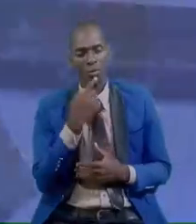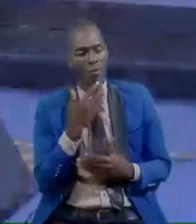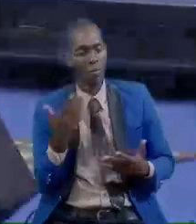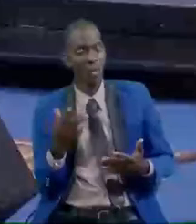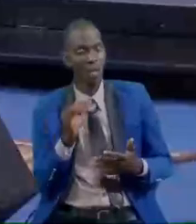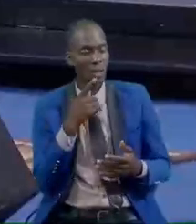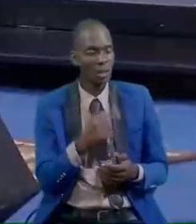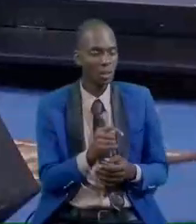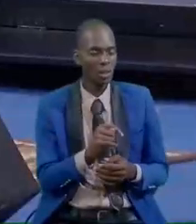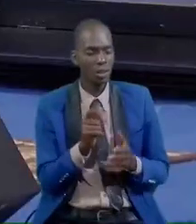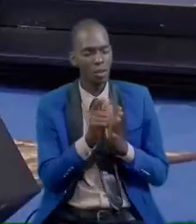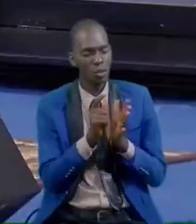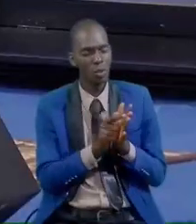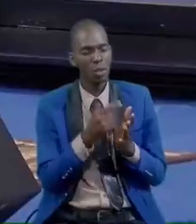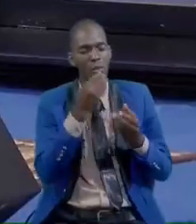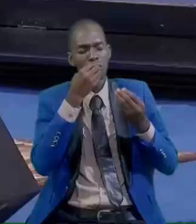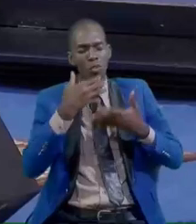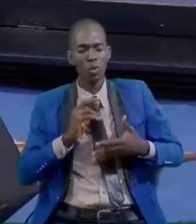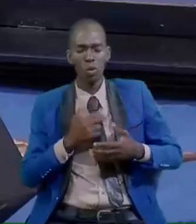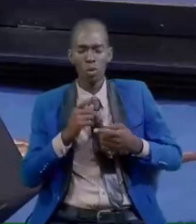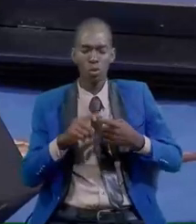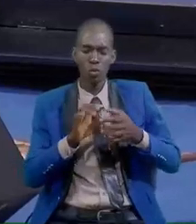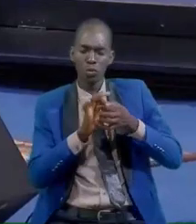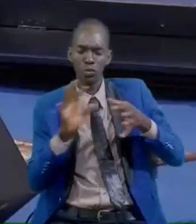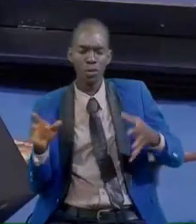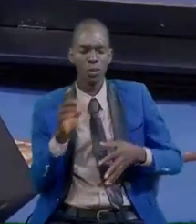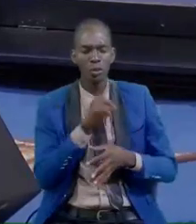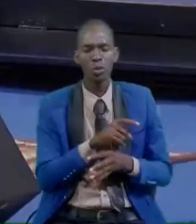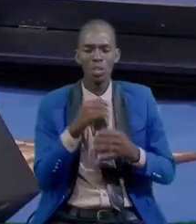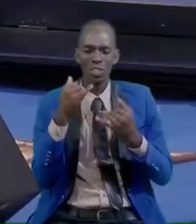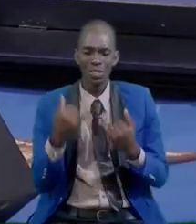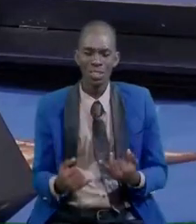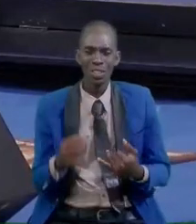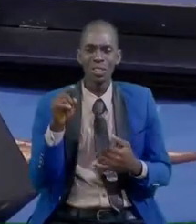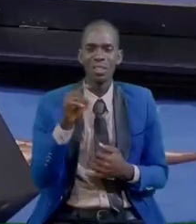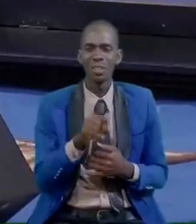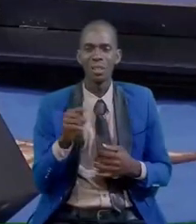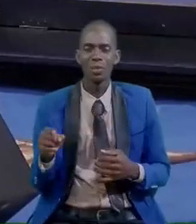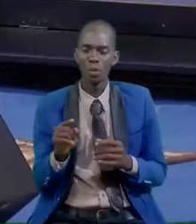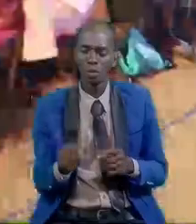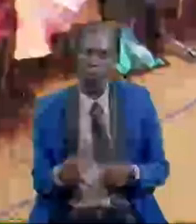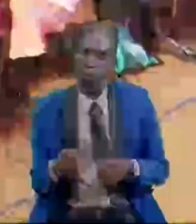prêteurs dire qu'on vous relâcha. Maintenant, donc, sortez et allez en paix.